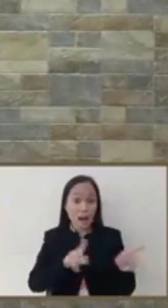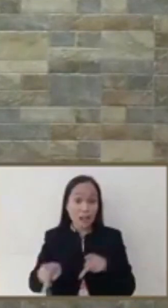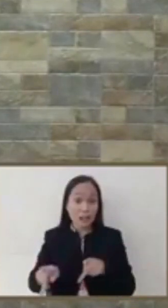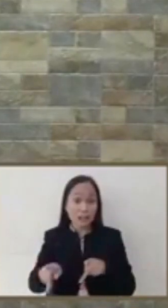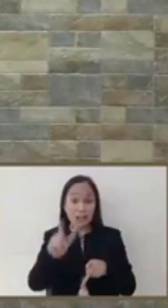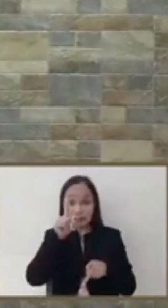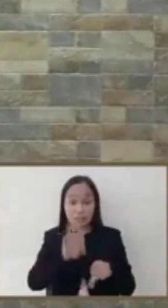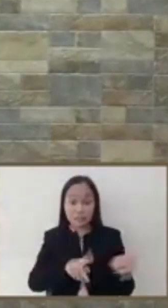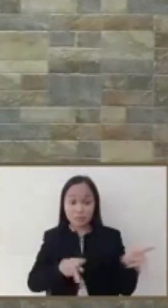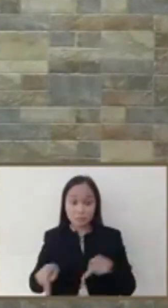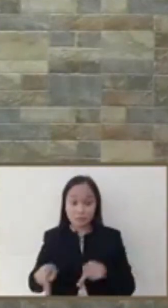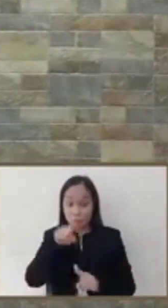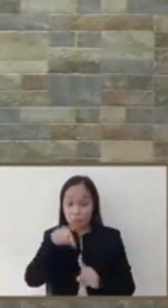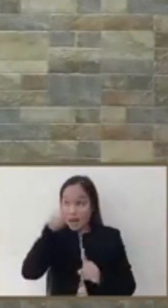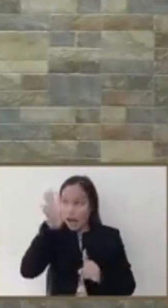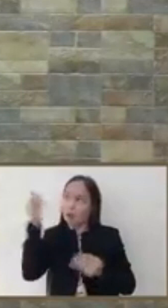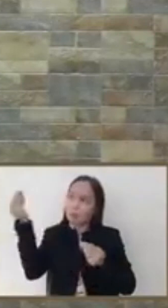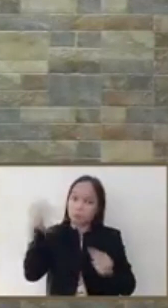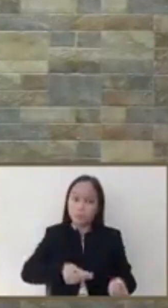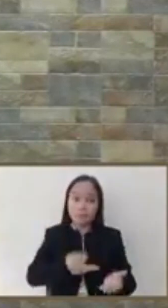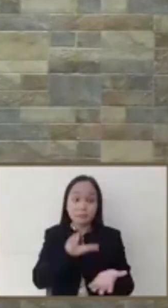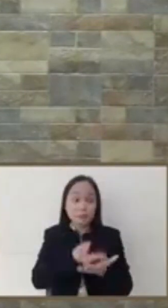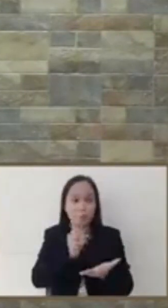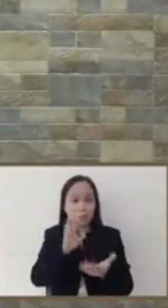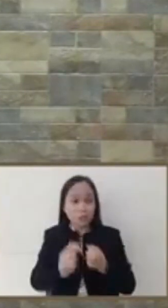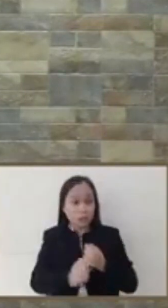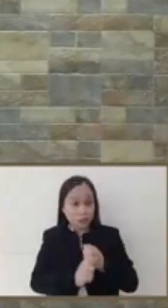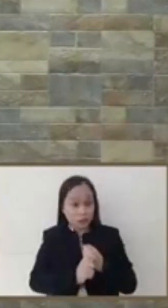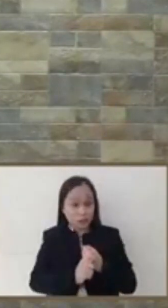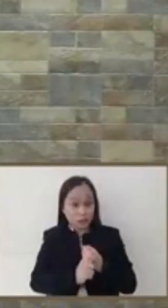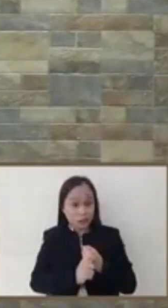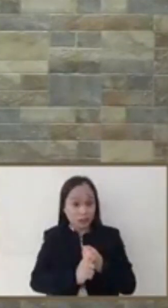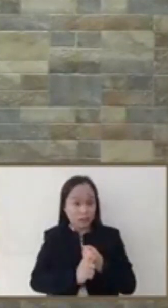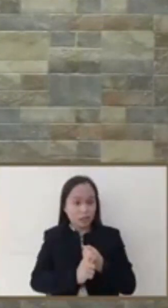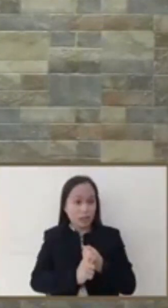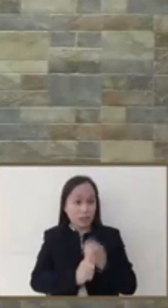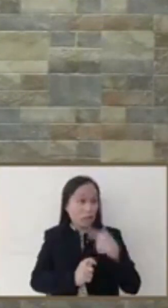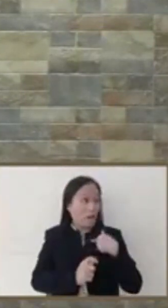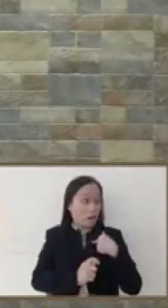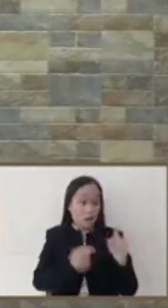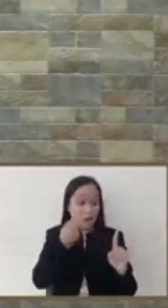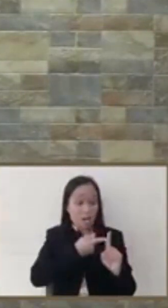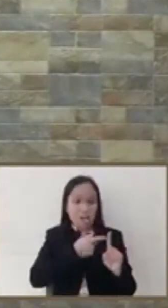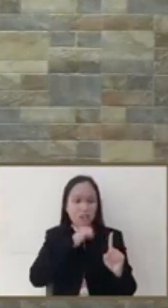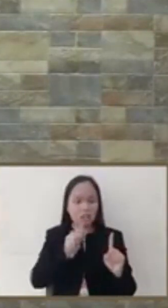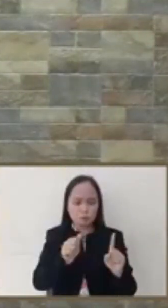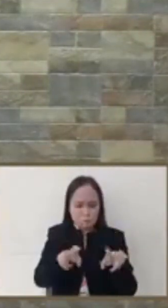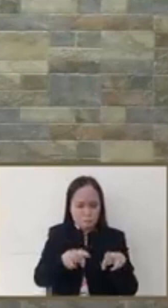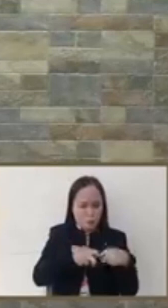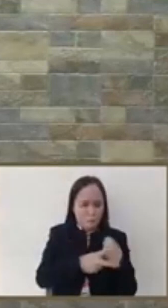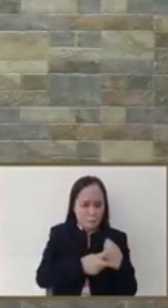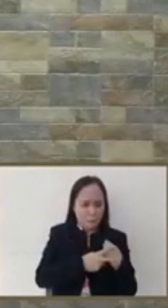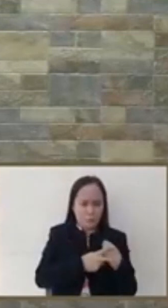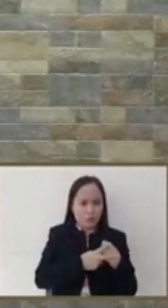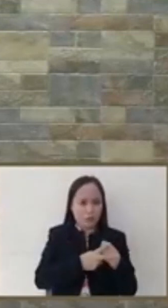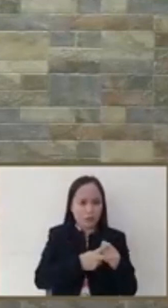us money or treasure mabuti, hindi niya dinisign na ito po ay i-hoard natin or itago natin, but God's design is